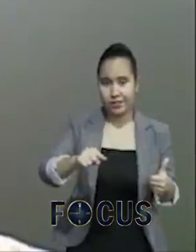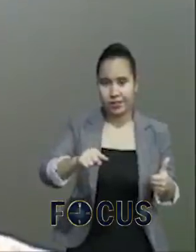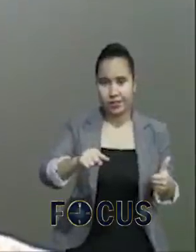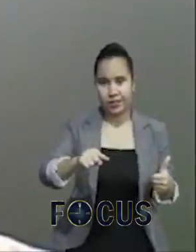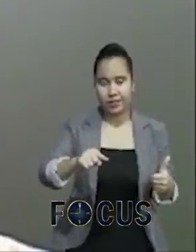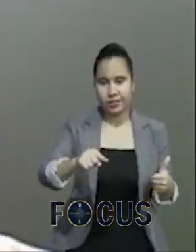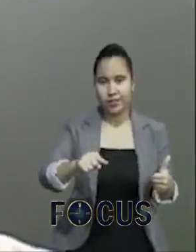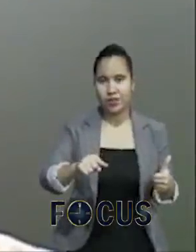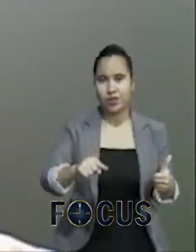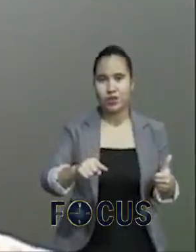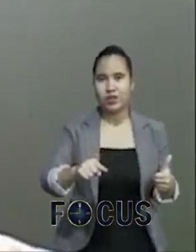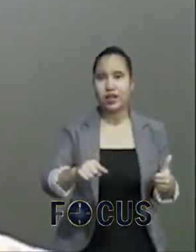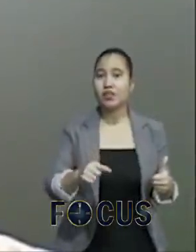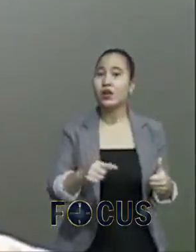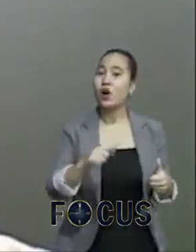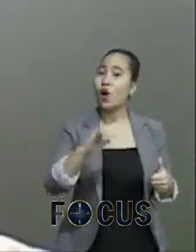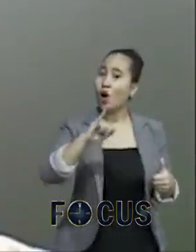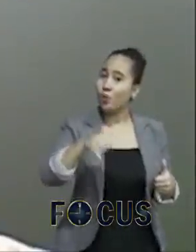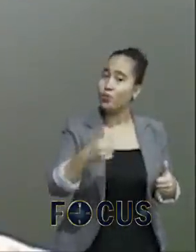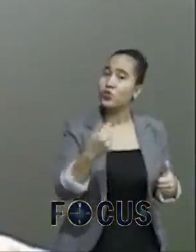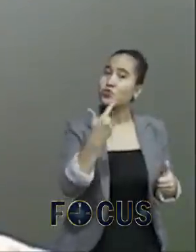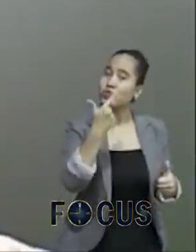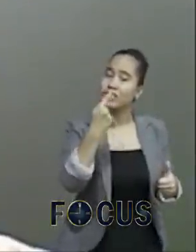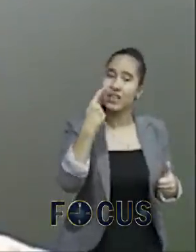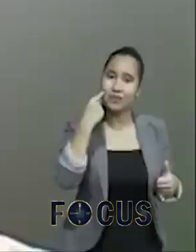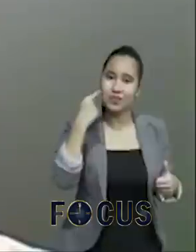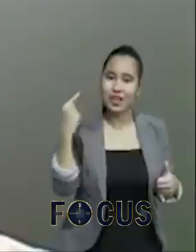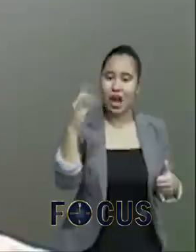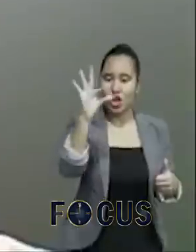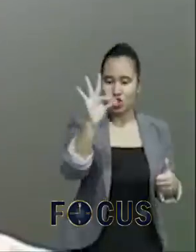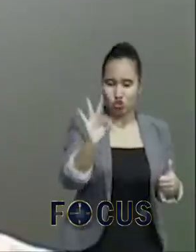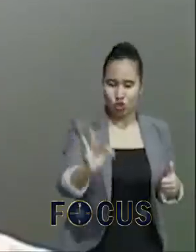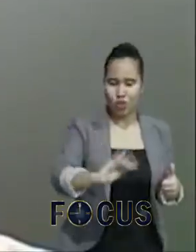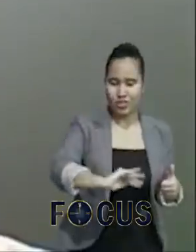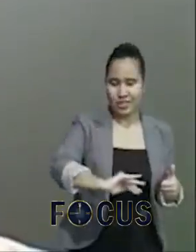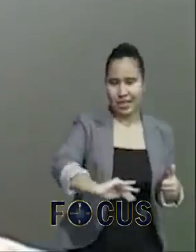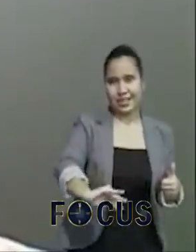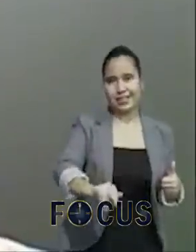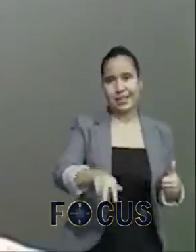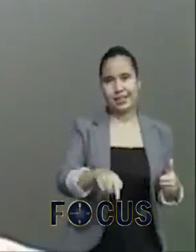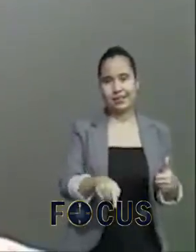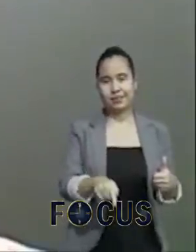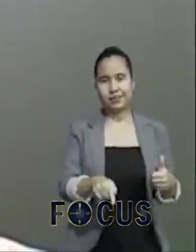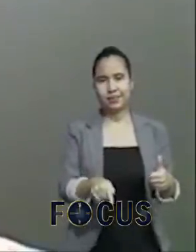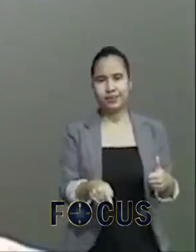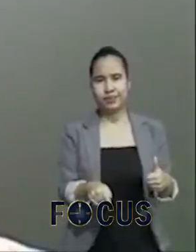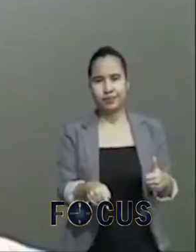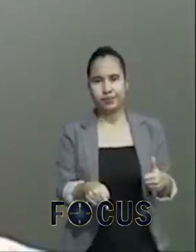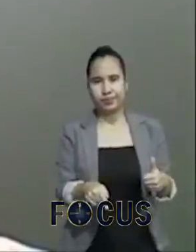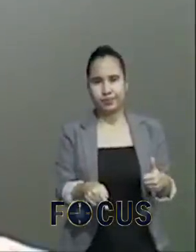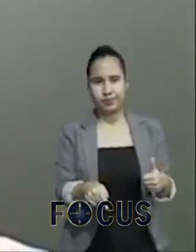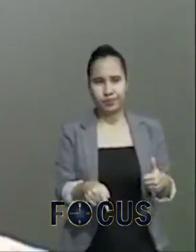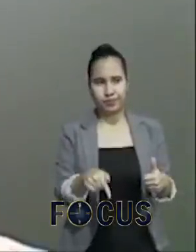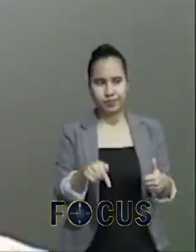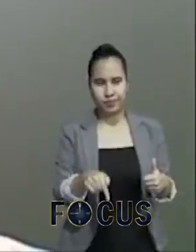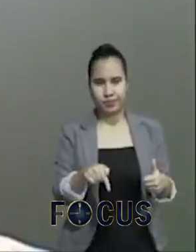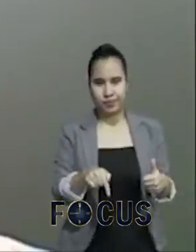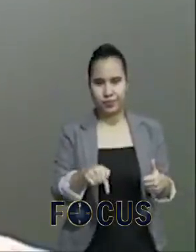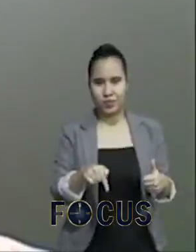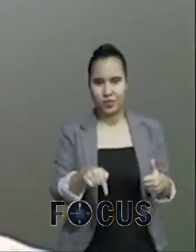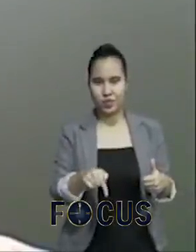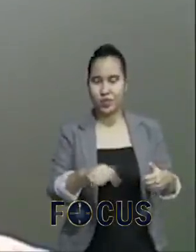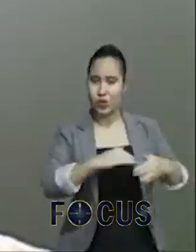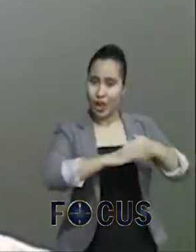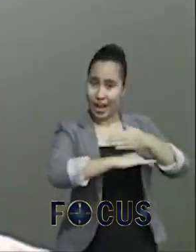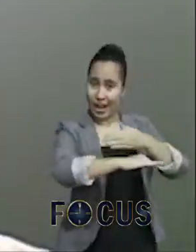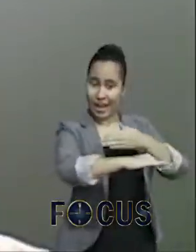de tweede 7 dagen, zelf thuis in quarantaine kunnen blijven. Dat geldt dus voor landen waarbij